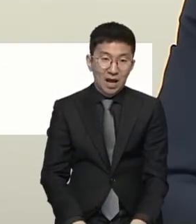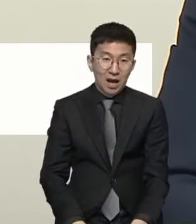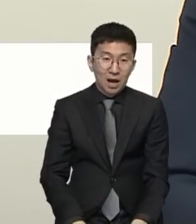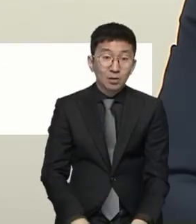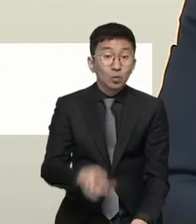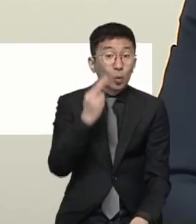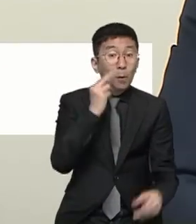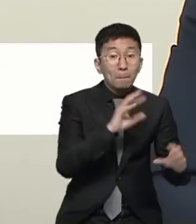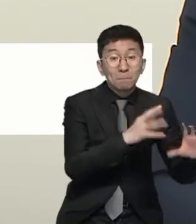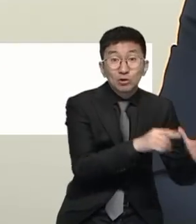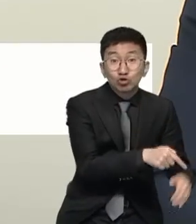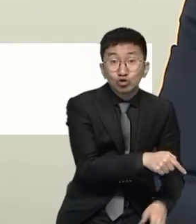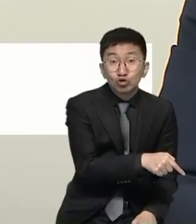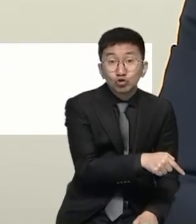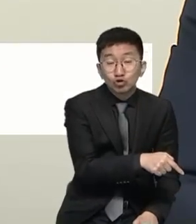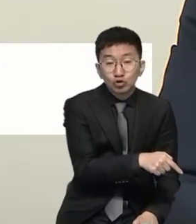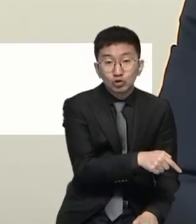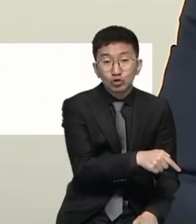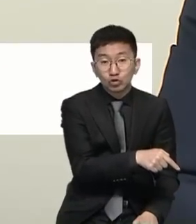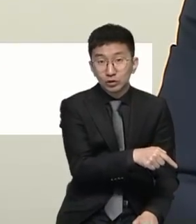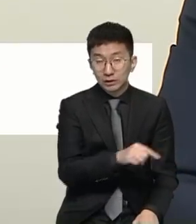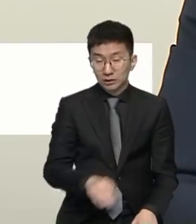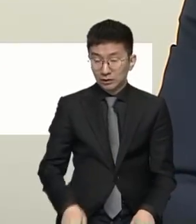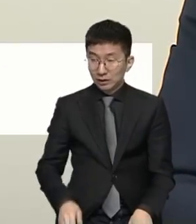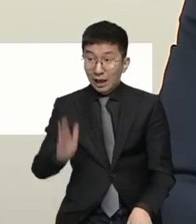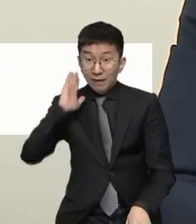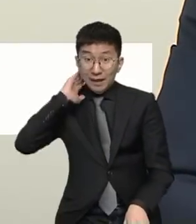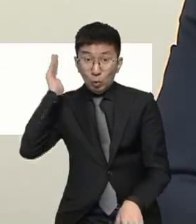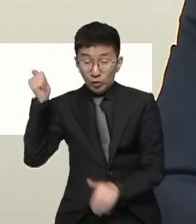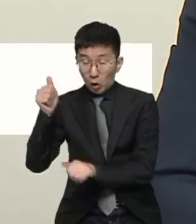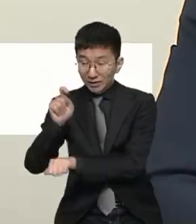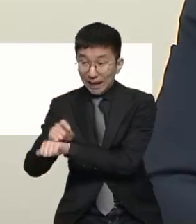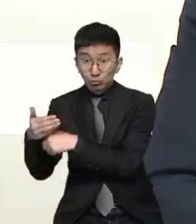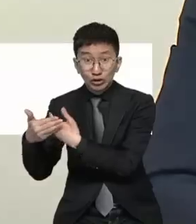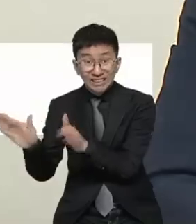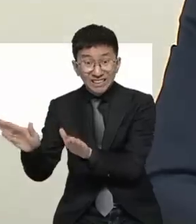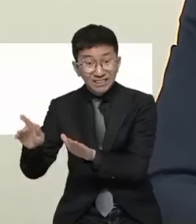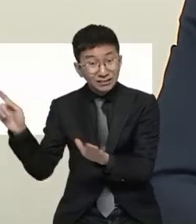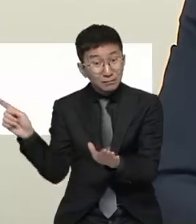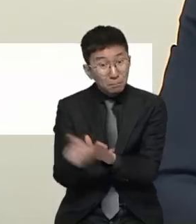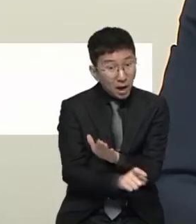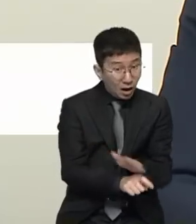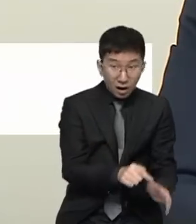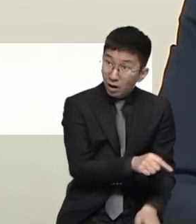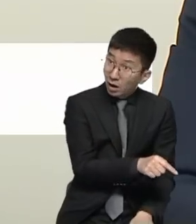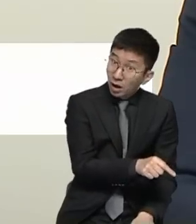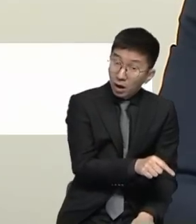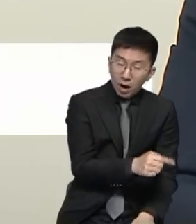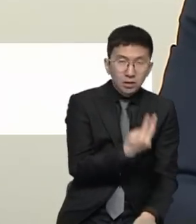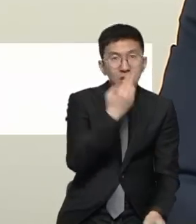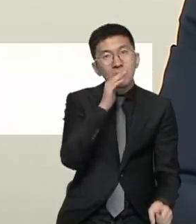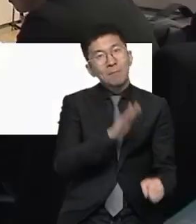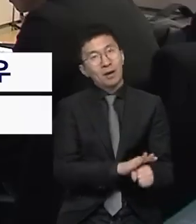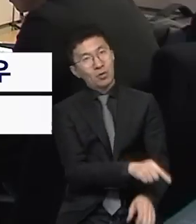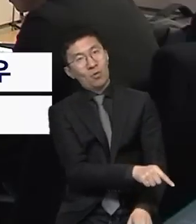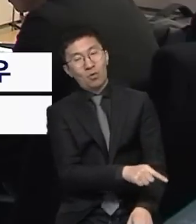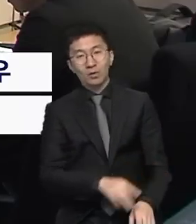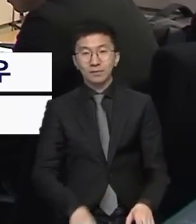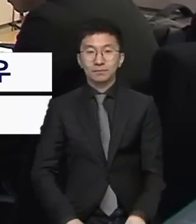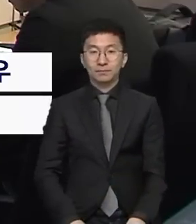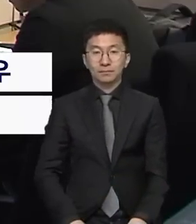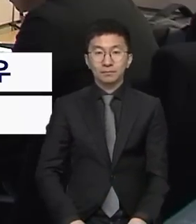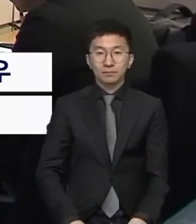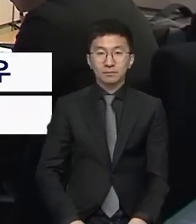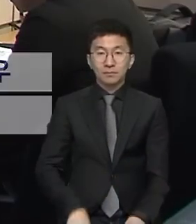동맹국가의 대통령 집무실을 보청한다는 것도 상식적으로 납득하기 어려운 일입니다